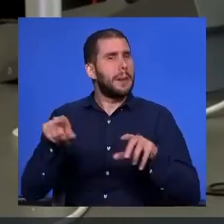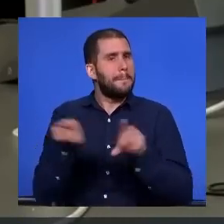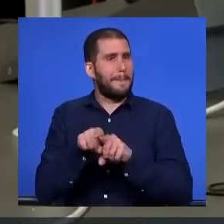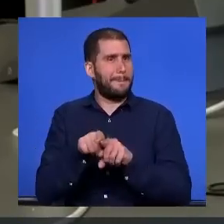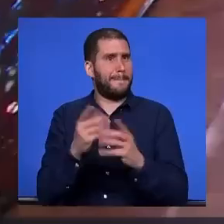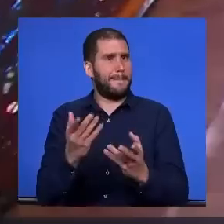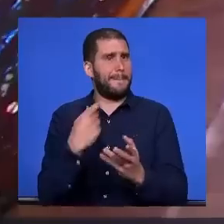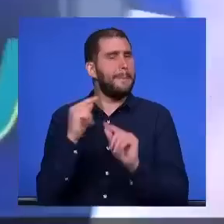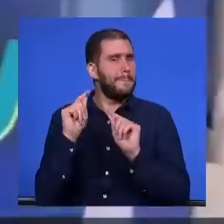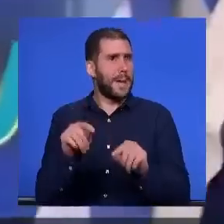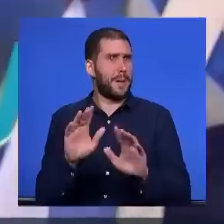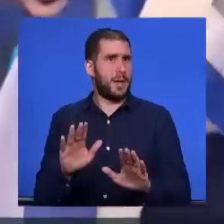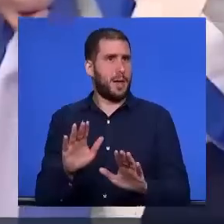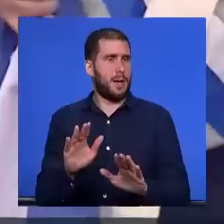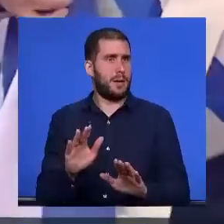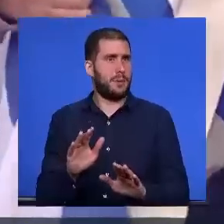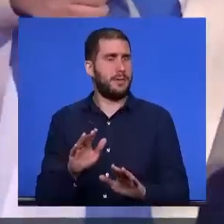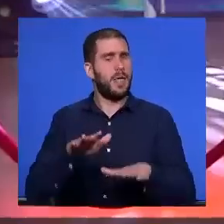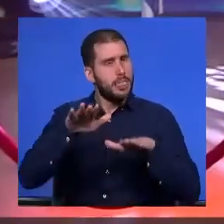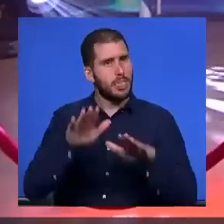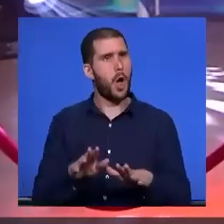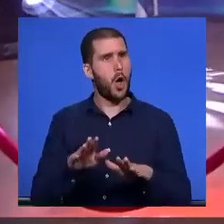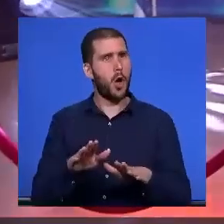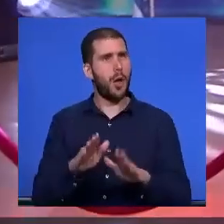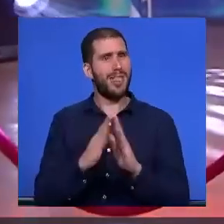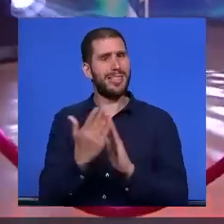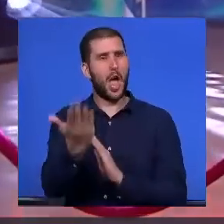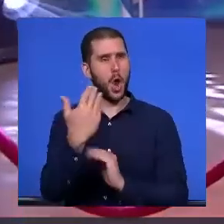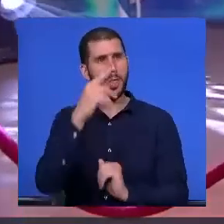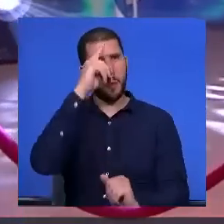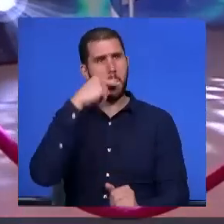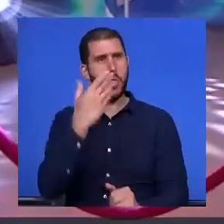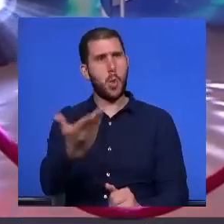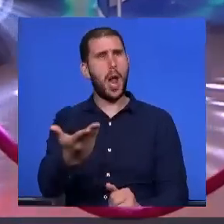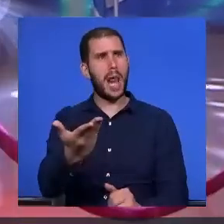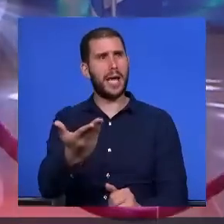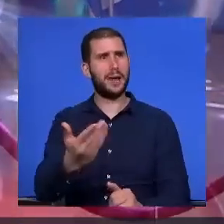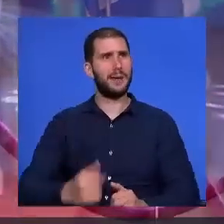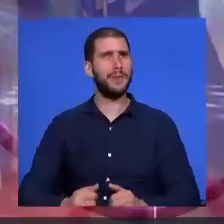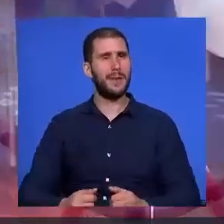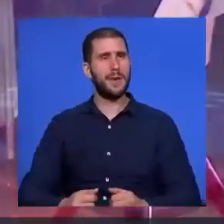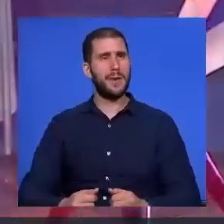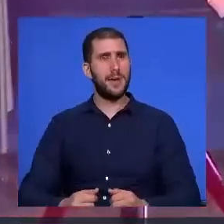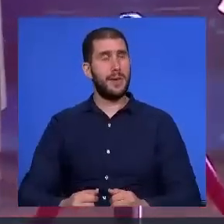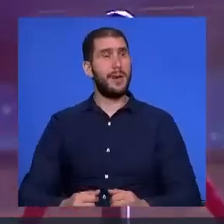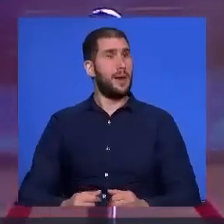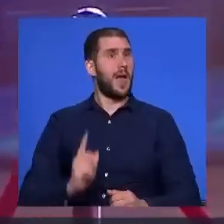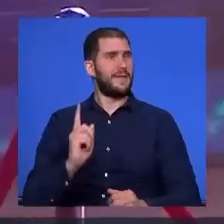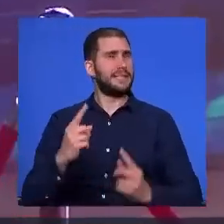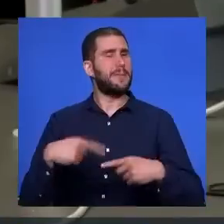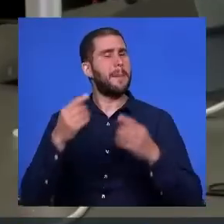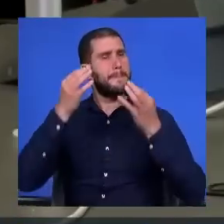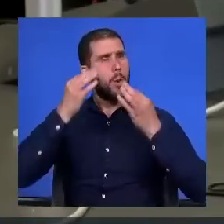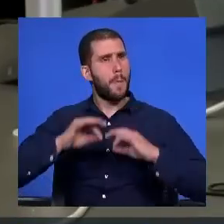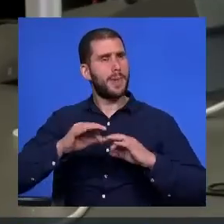שאנחנו באים ככה. הולכום! ברור! דרכון! פורטוגלי! אבל זה ימים